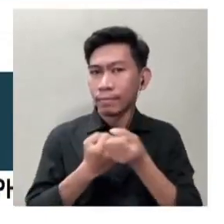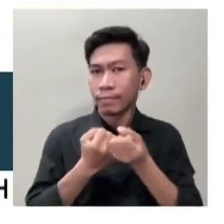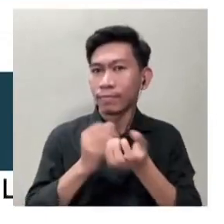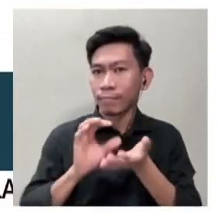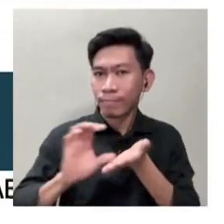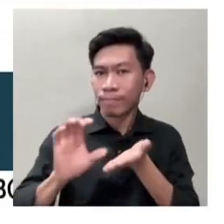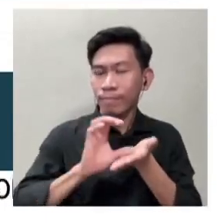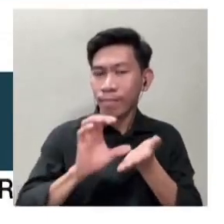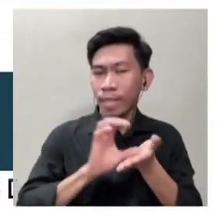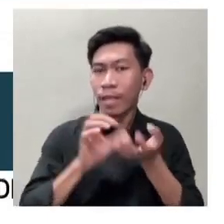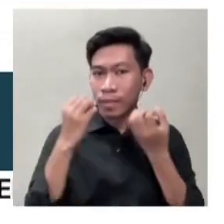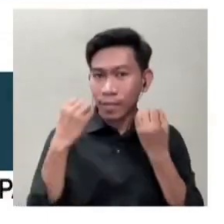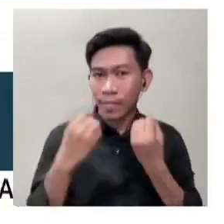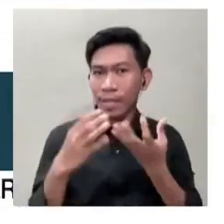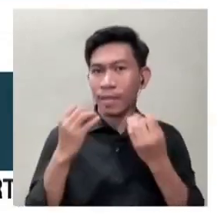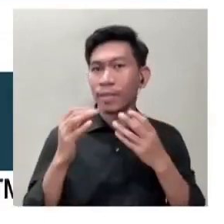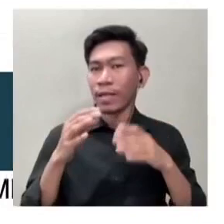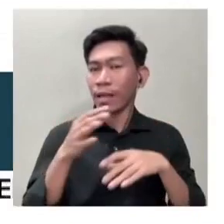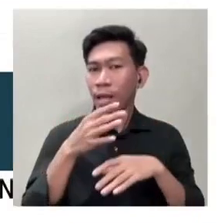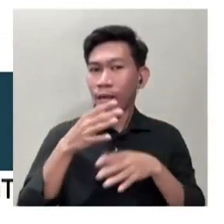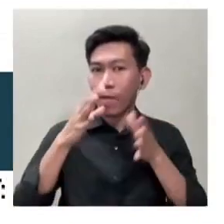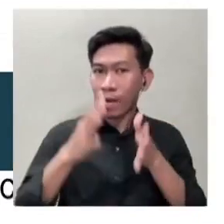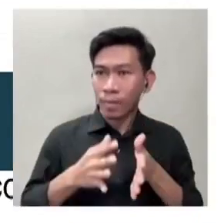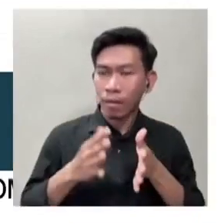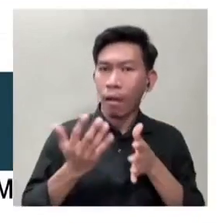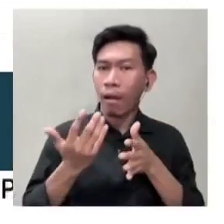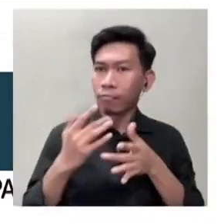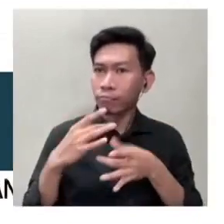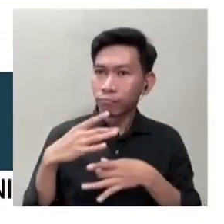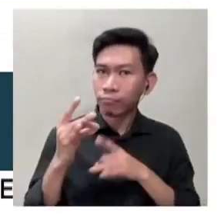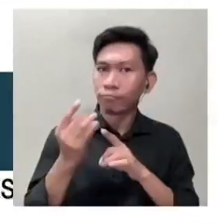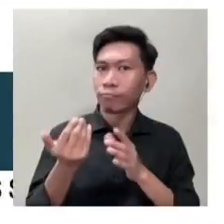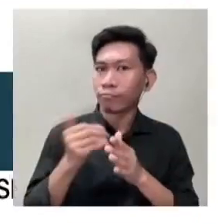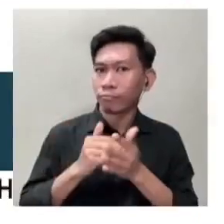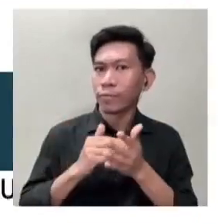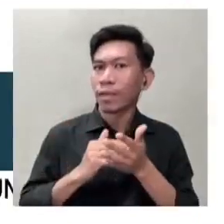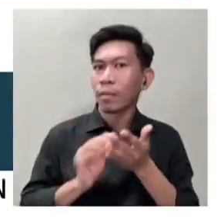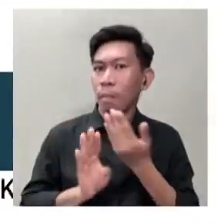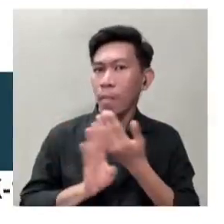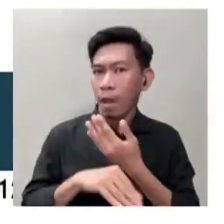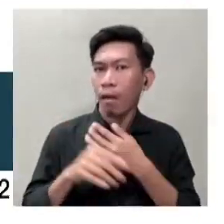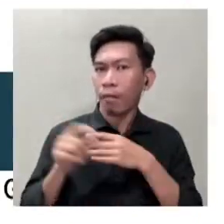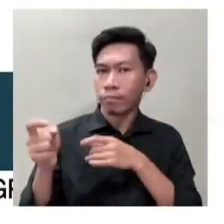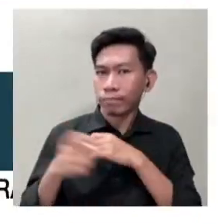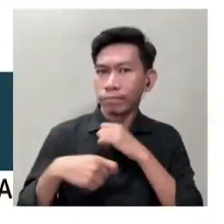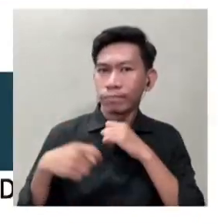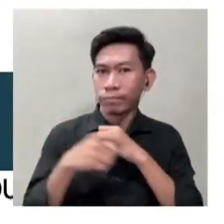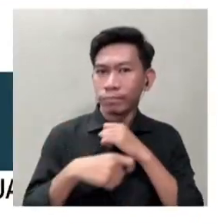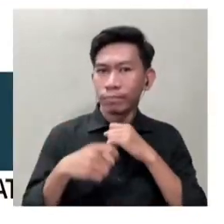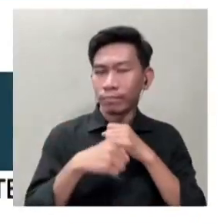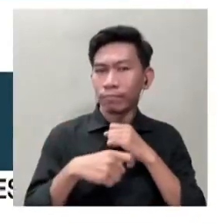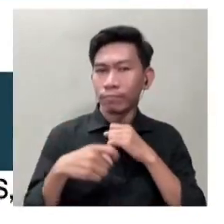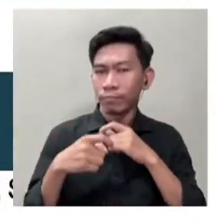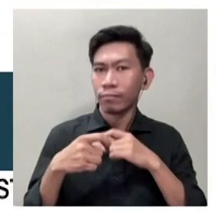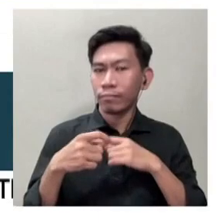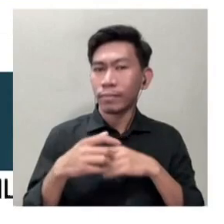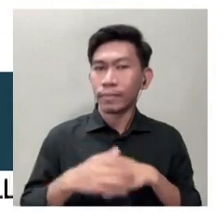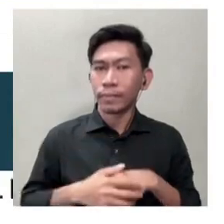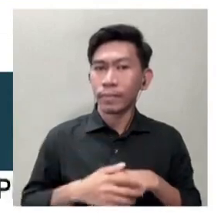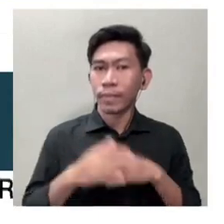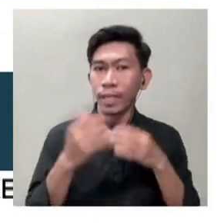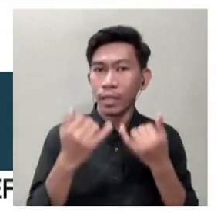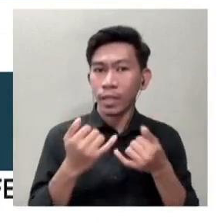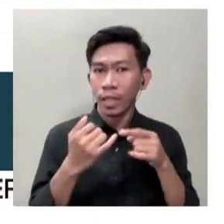maraming nainganyo ulit na magsasaka na bumabalik. Kaya ang sinasabi natin, no, yung